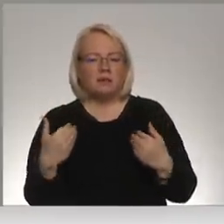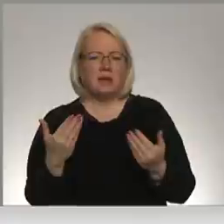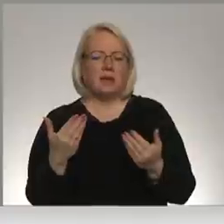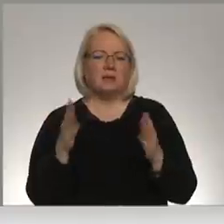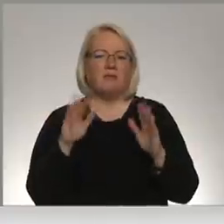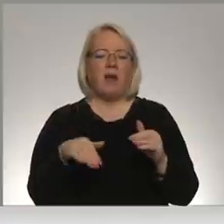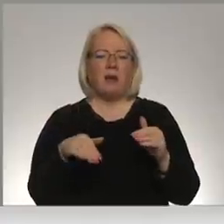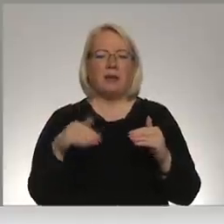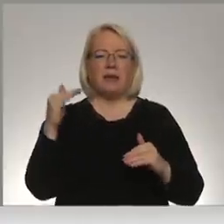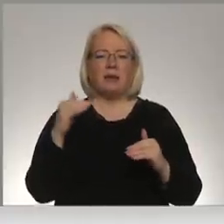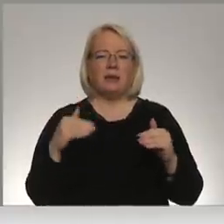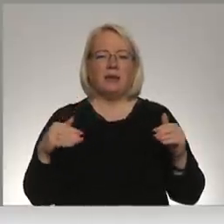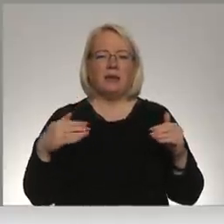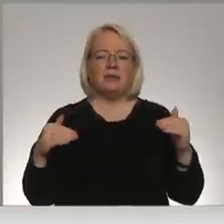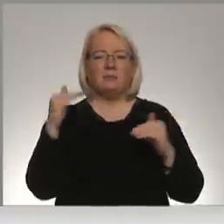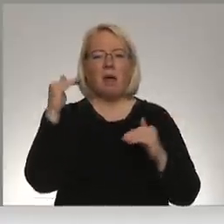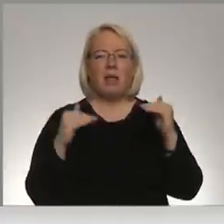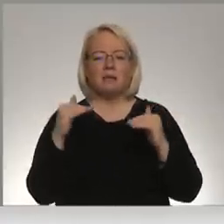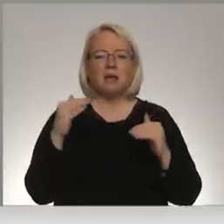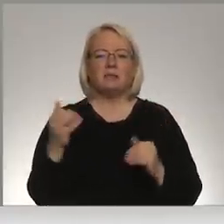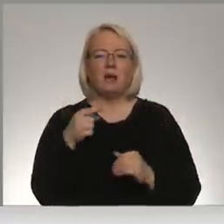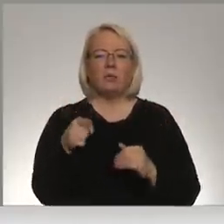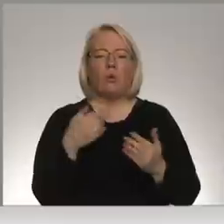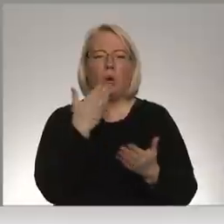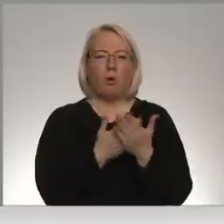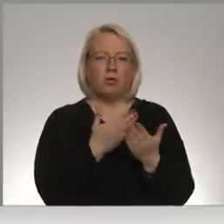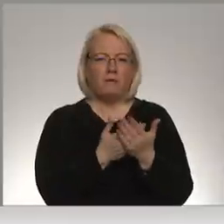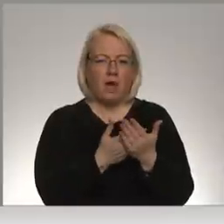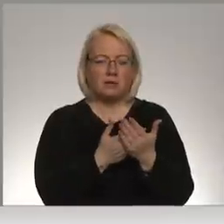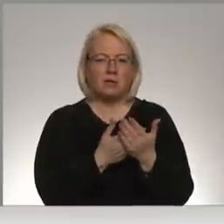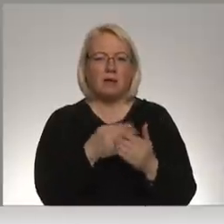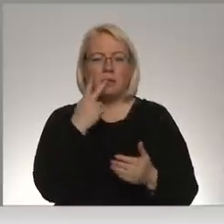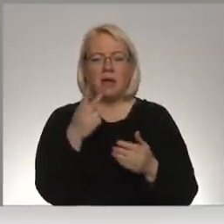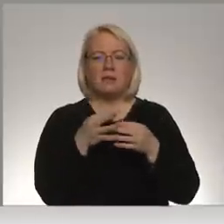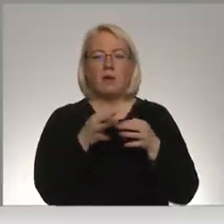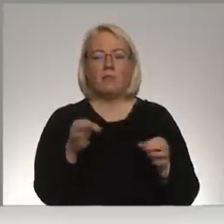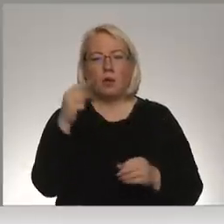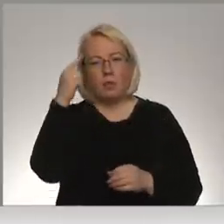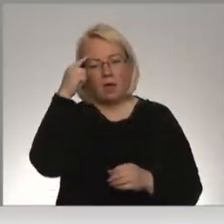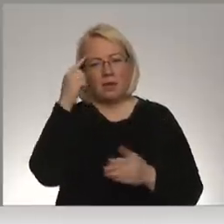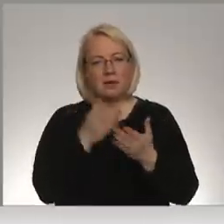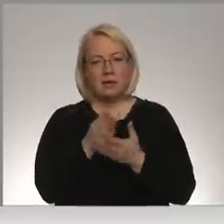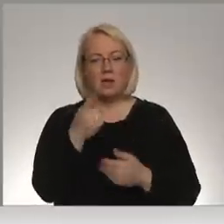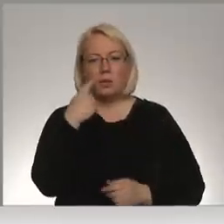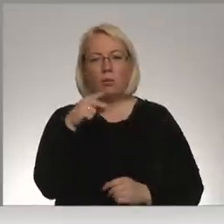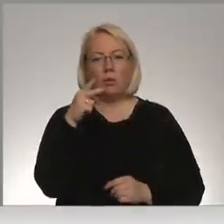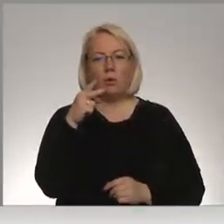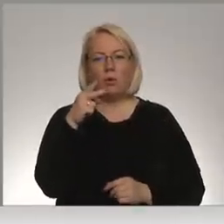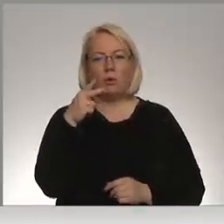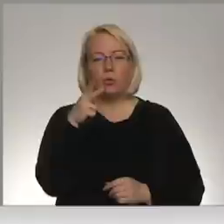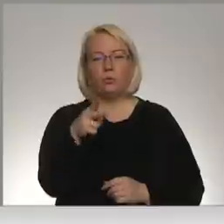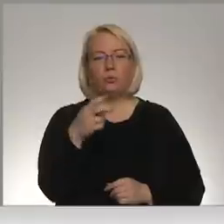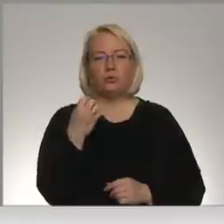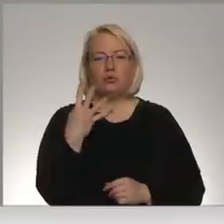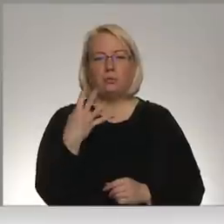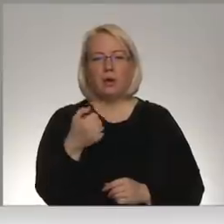tikt izbalansēts tieši ar šo te motivāciju. Bet kā mēs arī redzam tik pratiskajā ziņā, kopš 2014. Gada,